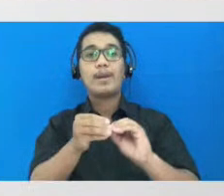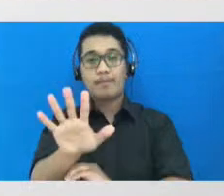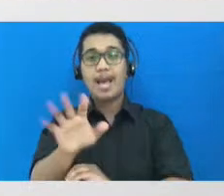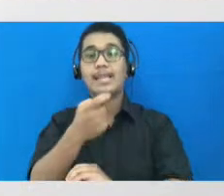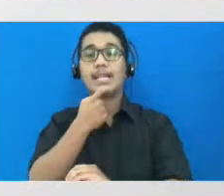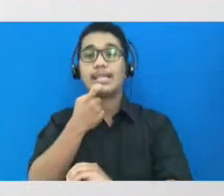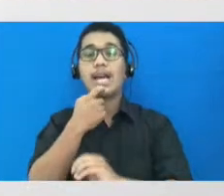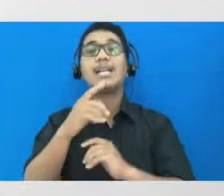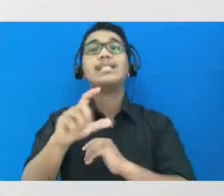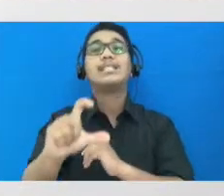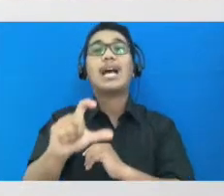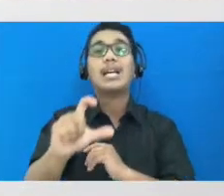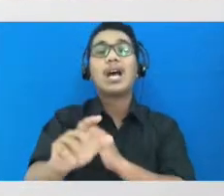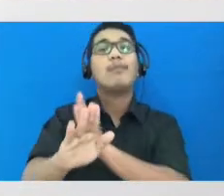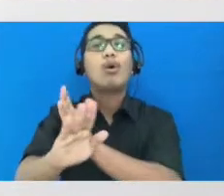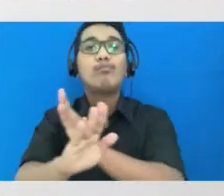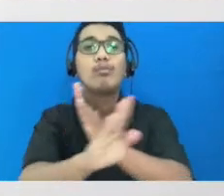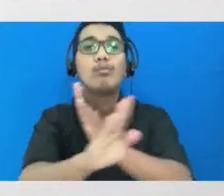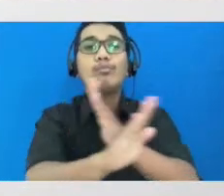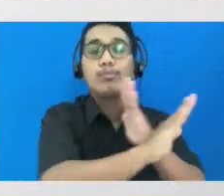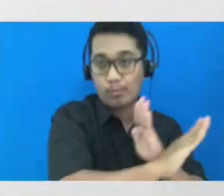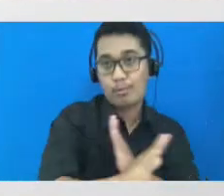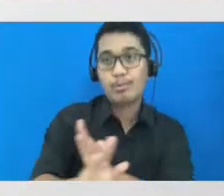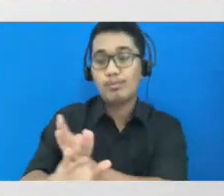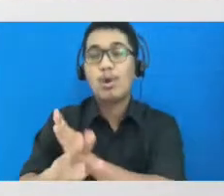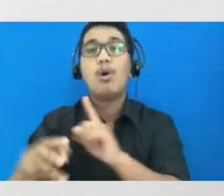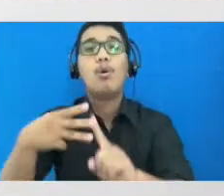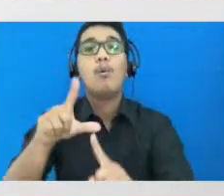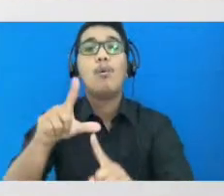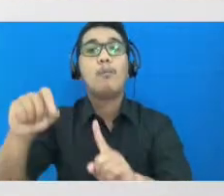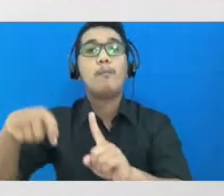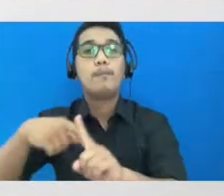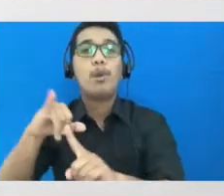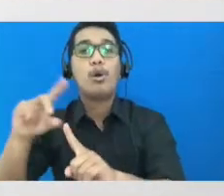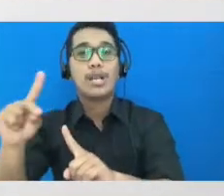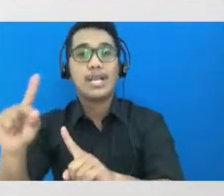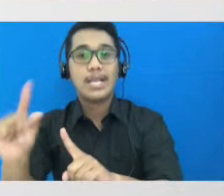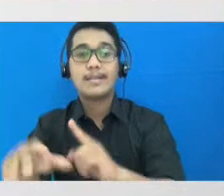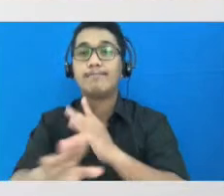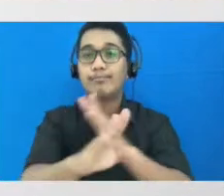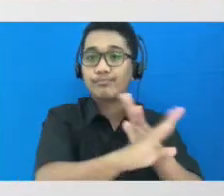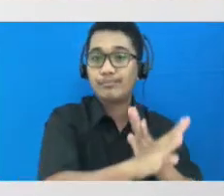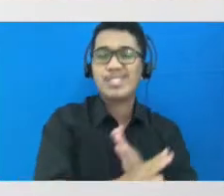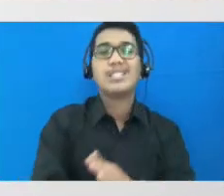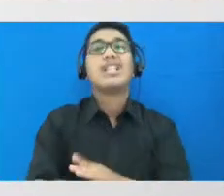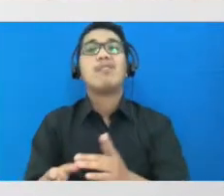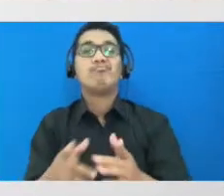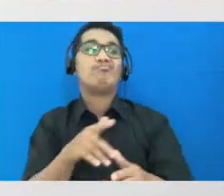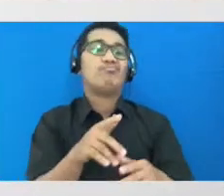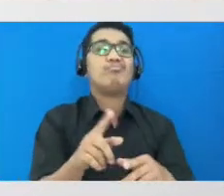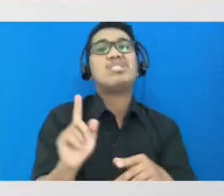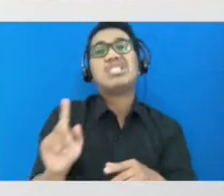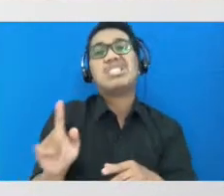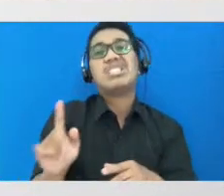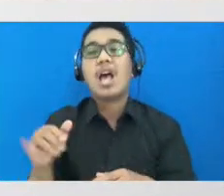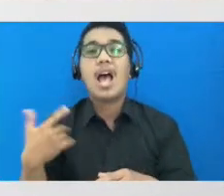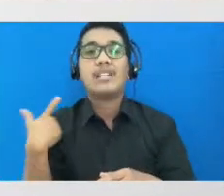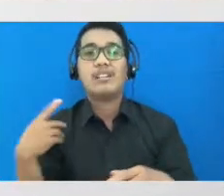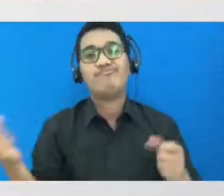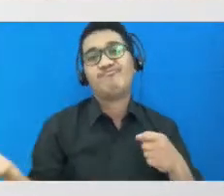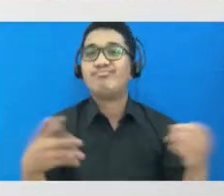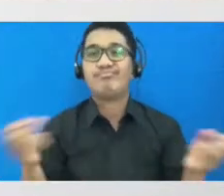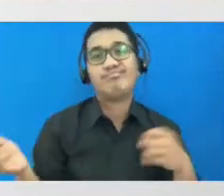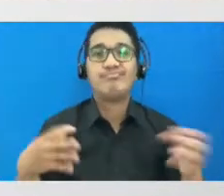cara pemblokiran. Memang di dalam prakteknya hal ini menimbulkan kontroversial, tetapi di